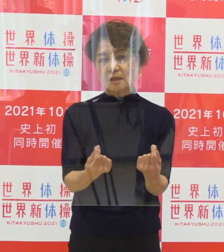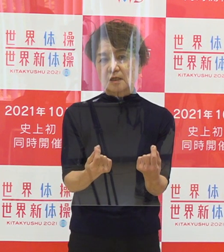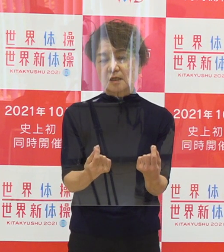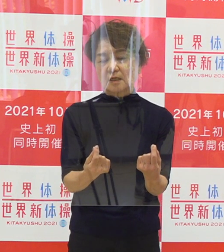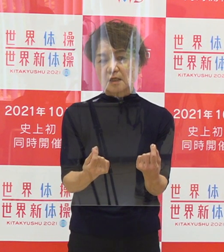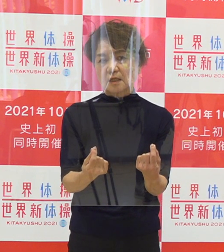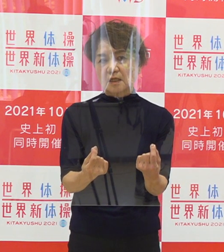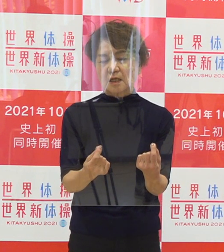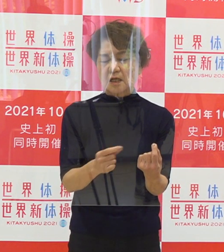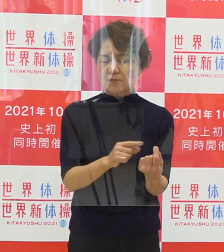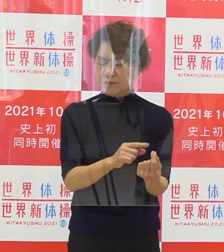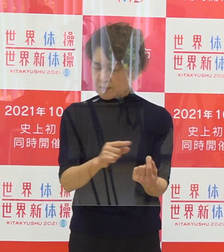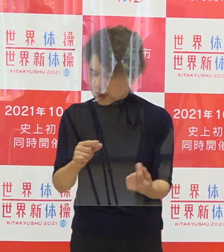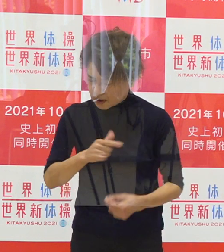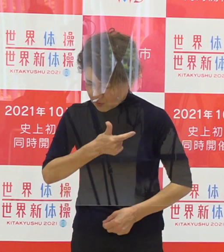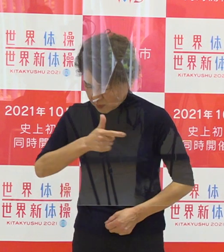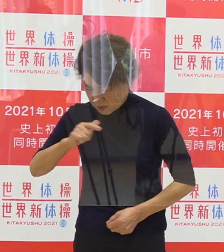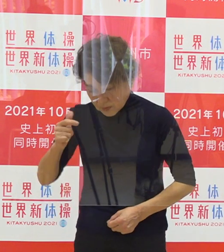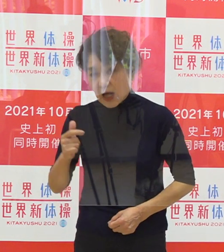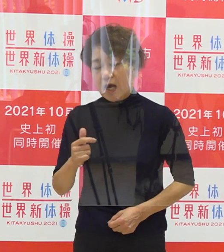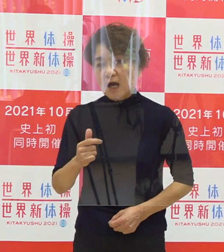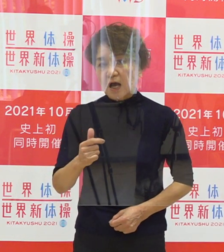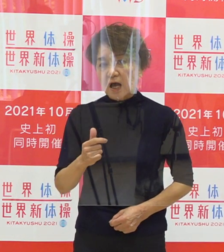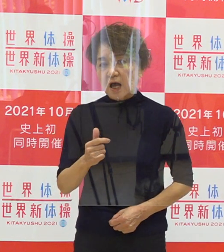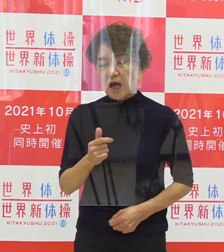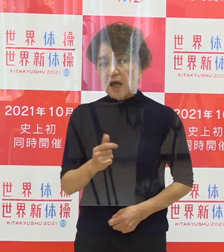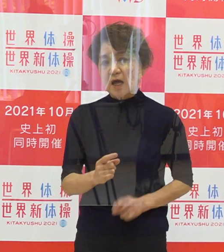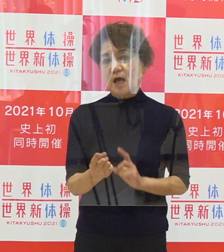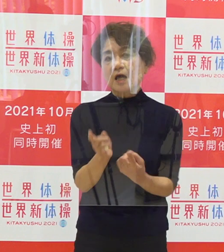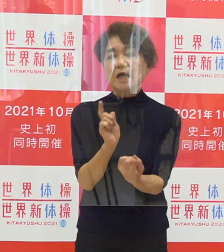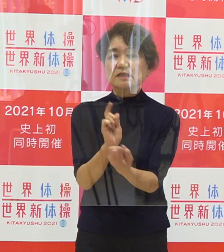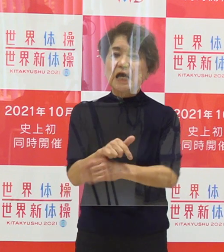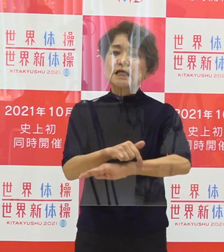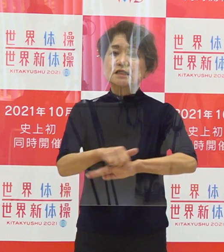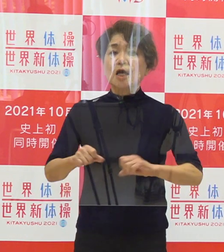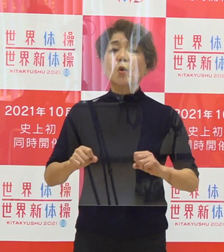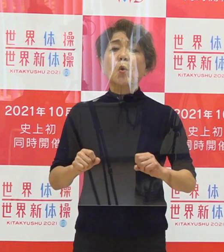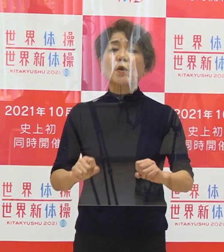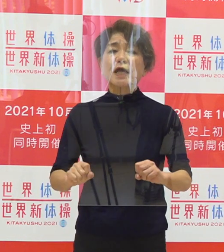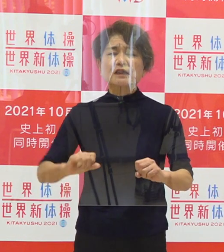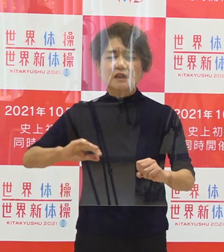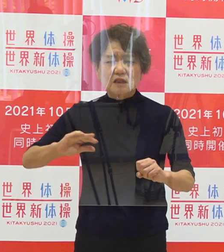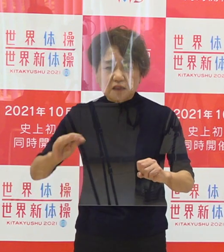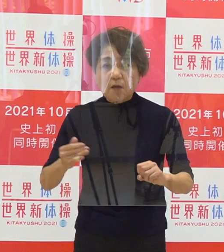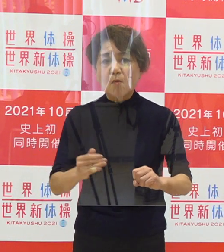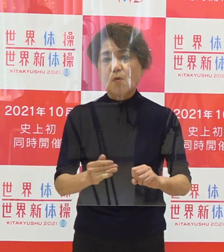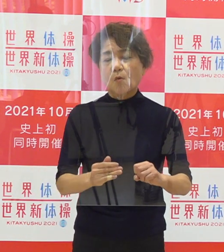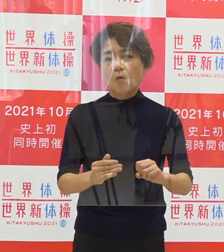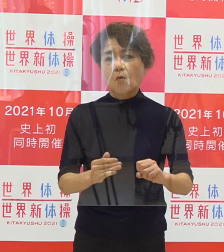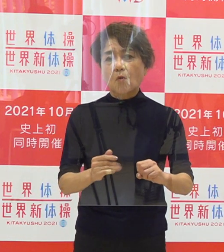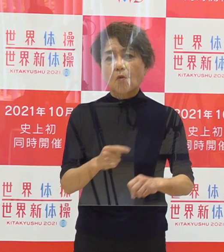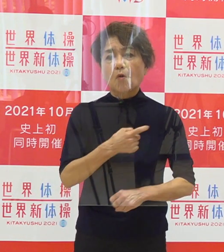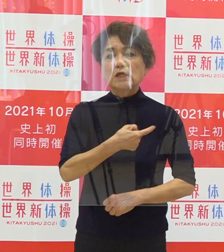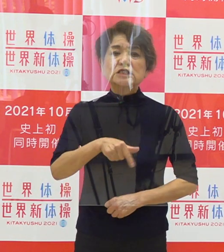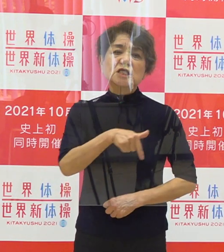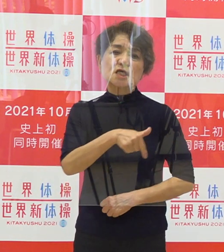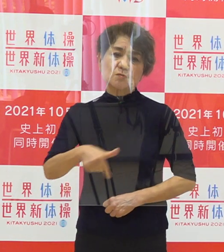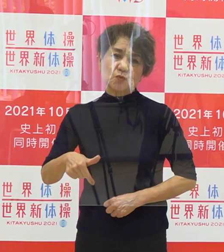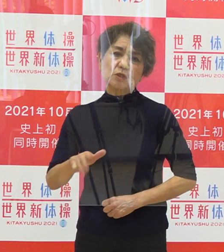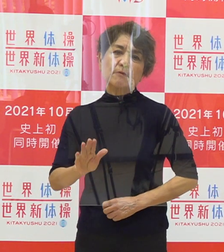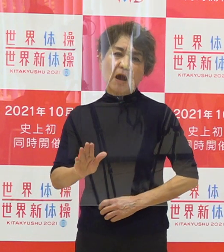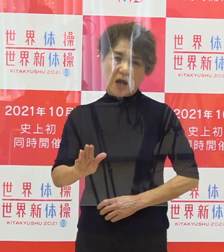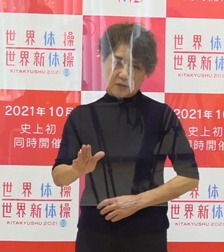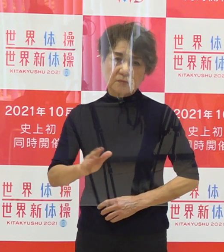どれほどこの感染対策を講じましても、どうしても一部に出る場合があります。でそこ